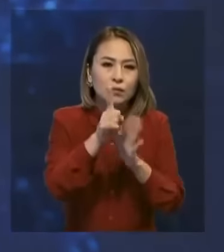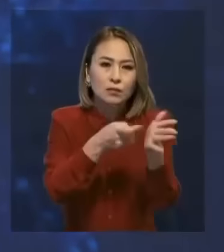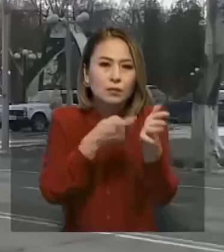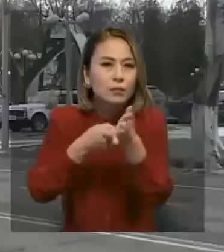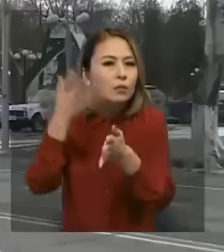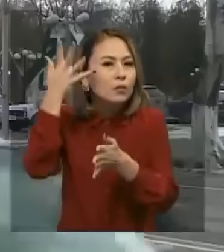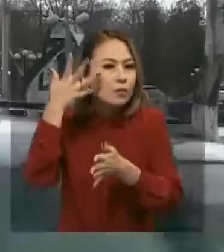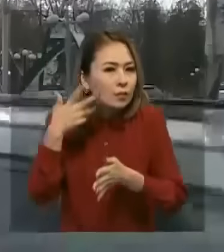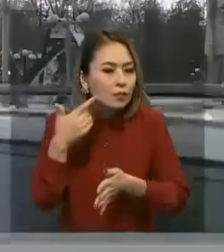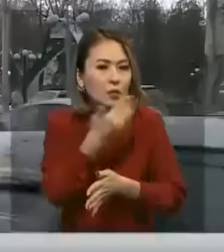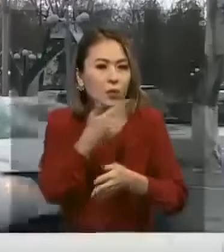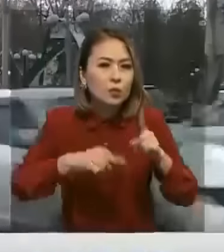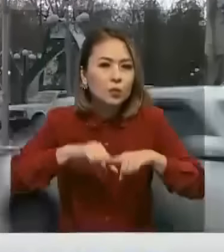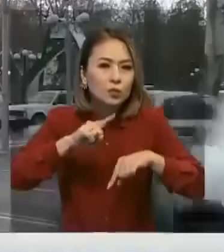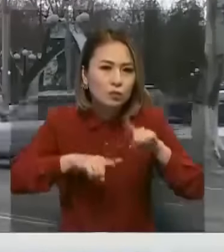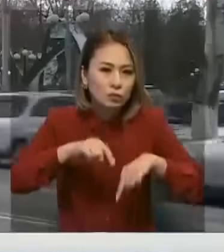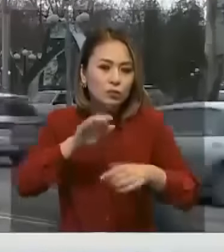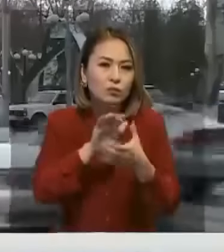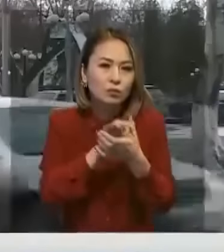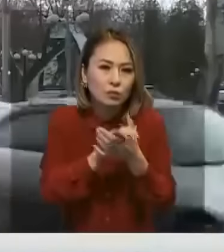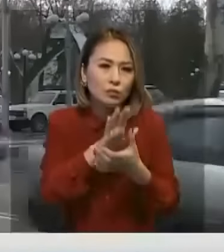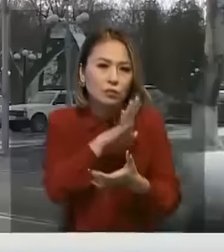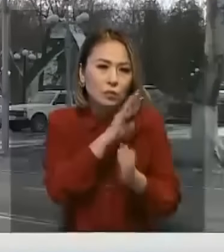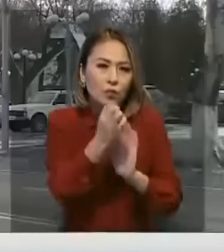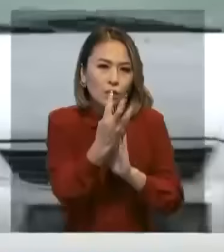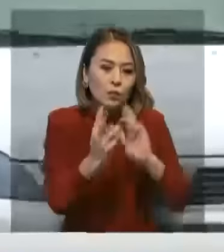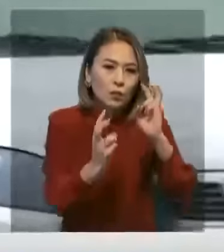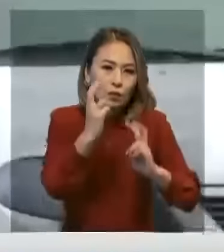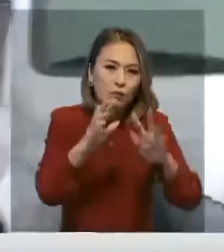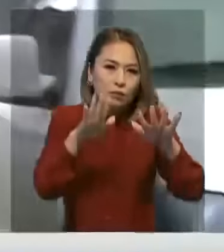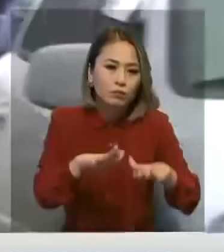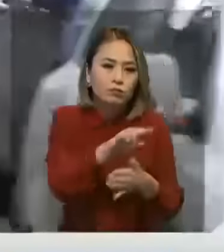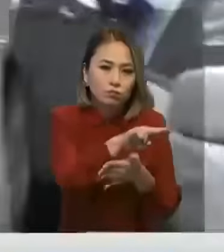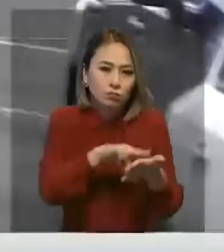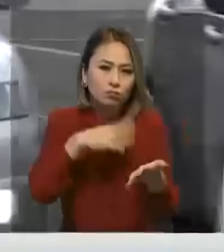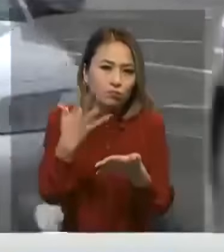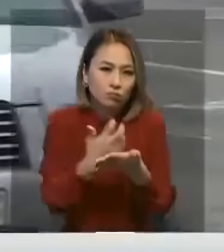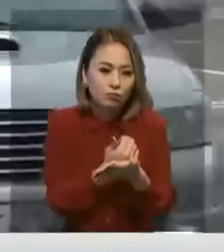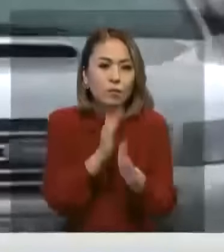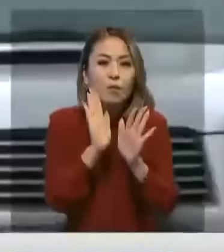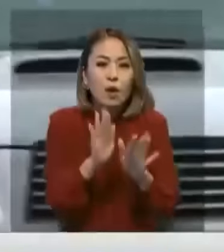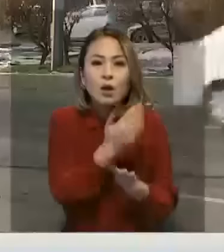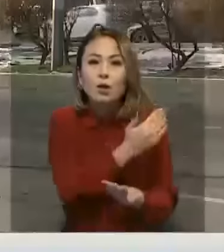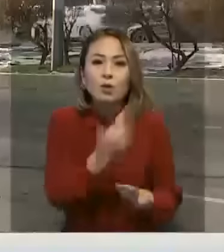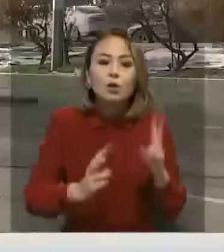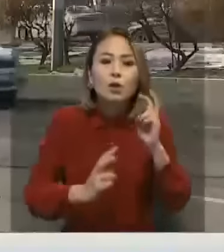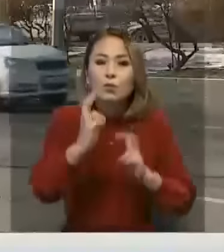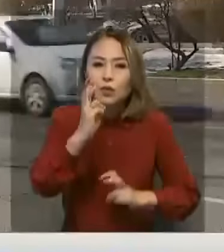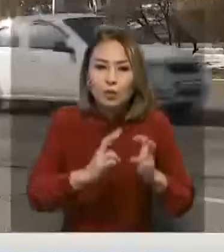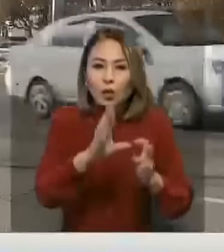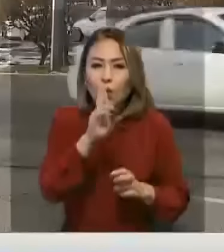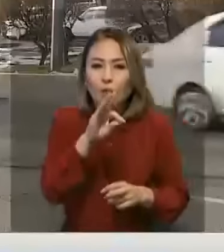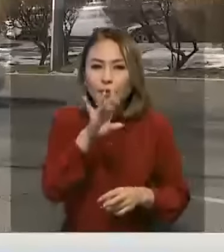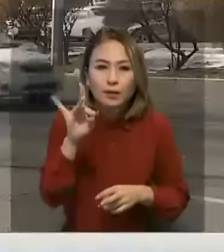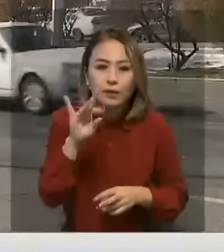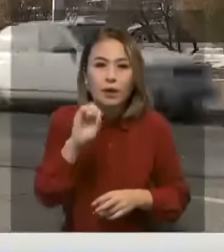әшкере болды. Тергеу барысында оның туыстары мен таныстарының атына 14 кәсіпорында тіркеген анықталды. Бірақ бұл